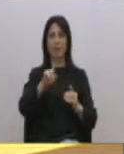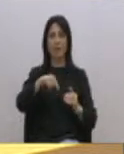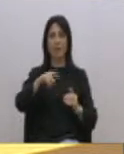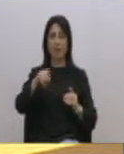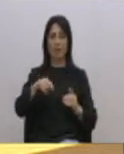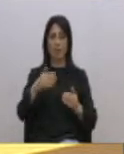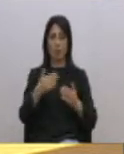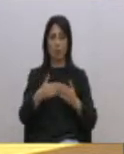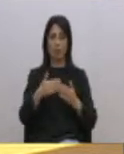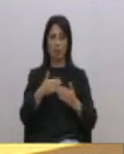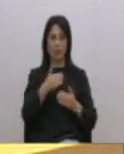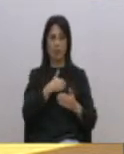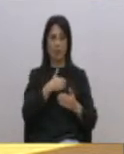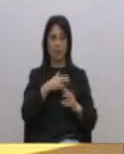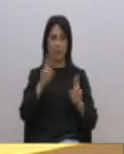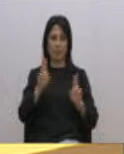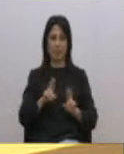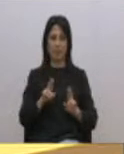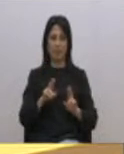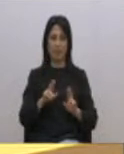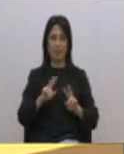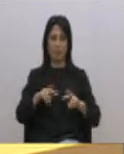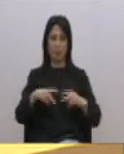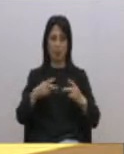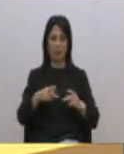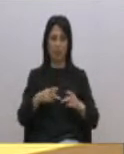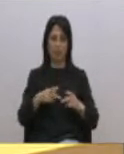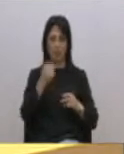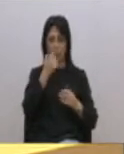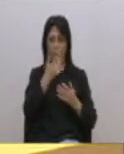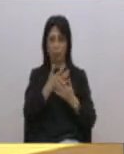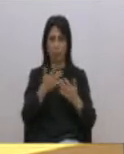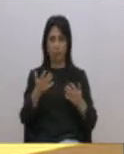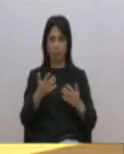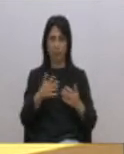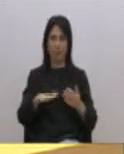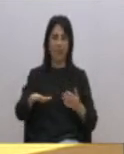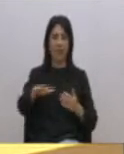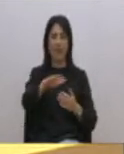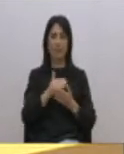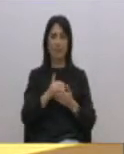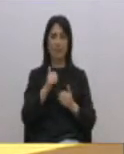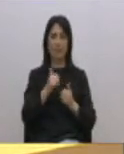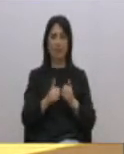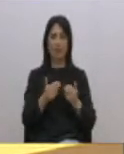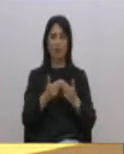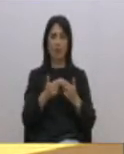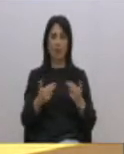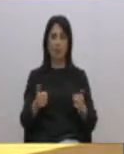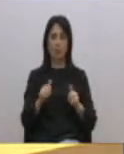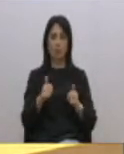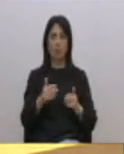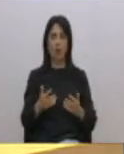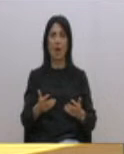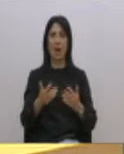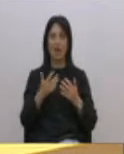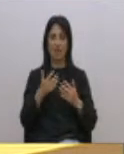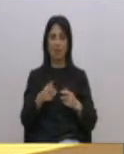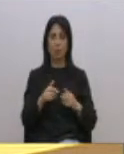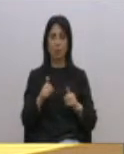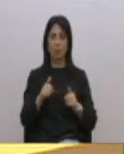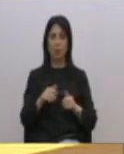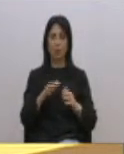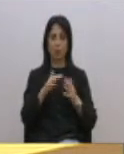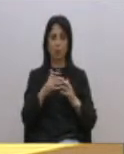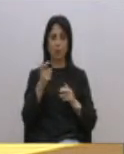ქვეშ, ასე ვთქვათ, სასურველ წესით მოსაქცევ პროდუქტებს. გეოგრაფიული აღნიშნვის სისტემა აღიარებულია როგორც ეფექტური ინსტრუმენტი, როგორც